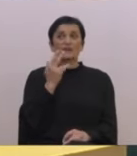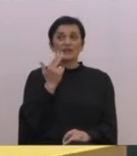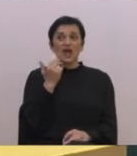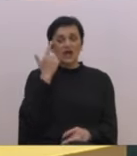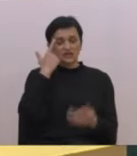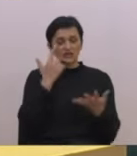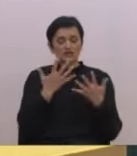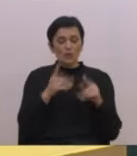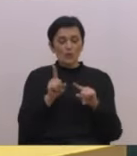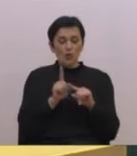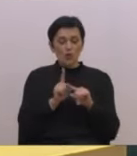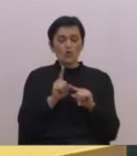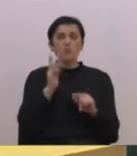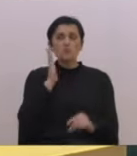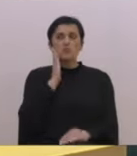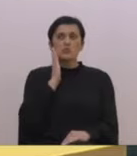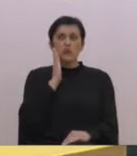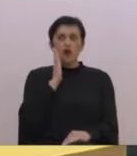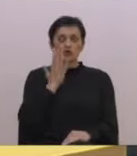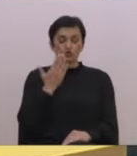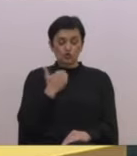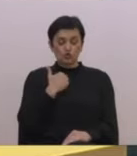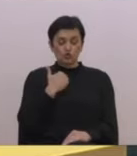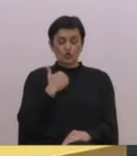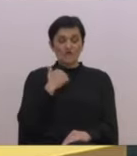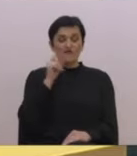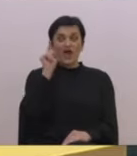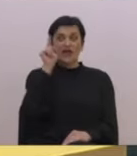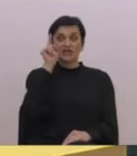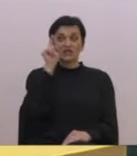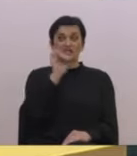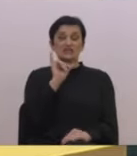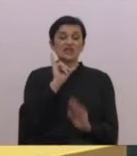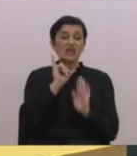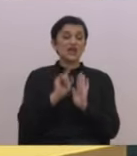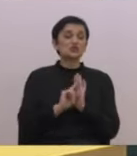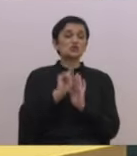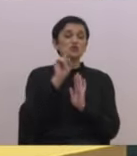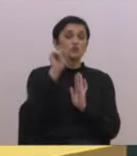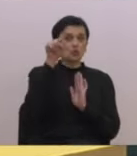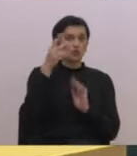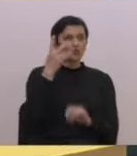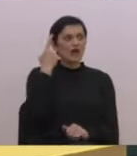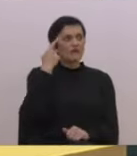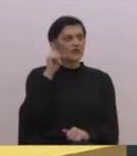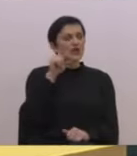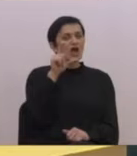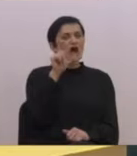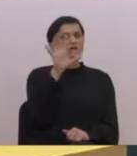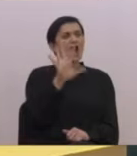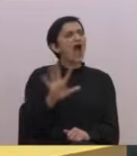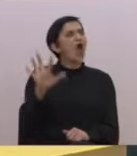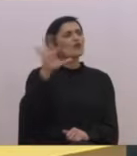წარმოვიდგინოთ ესეთი რაღაცა, რომ აი მართლა ჩვენ თუ იქ სადღაც მივდივართ, ჩვენ ხომ და რაღაც მესმოდეს, რომ ეს ევროპა რა არის?